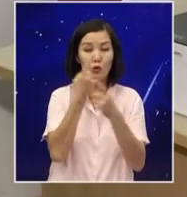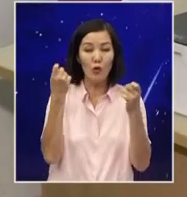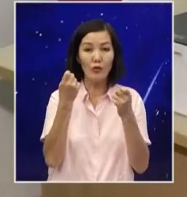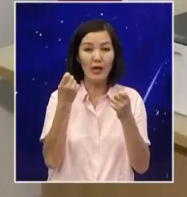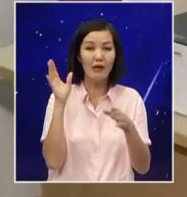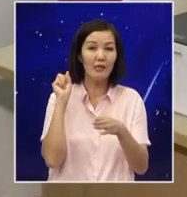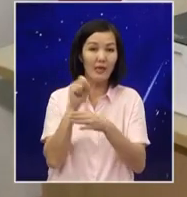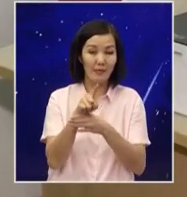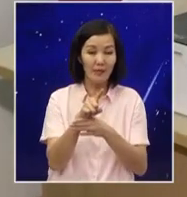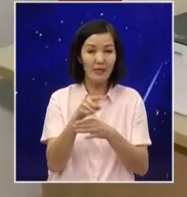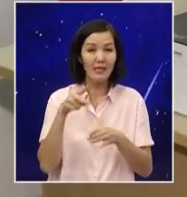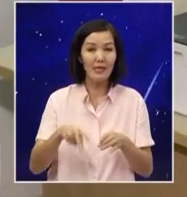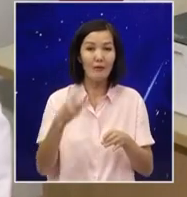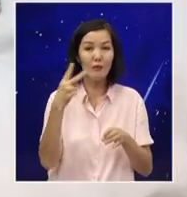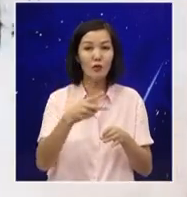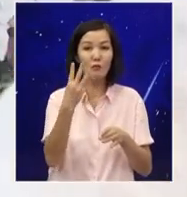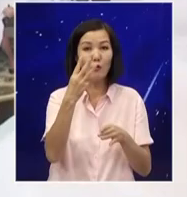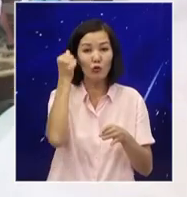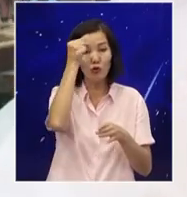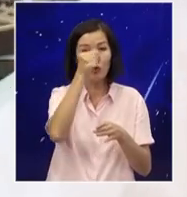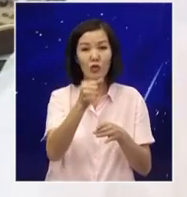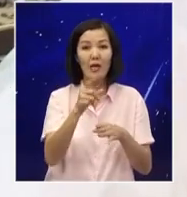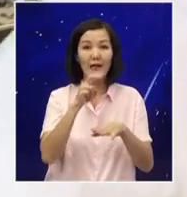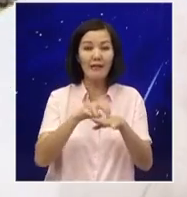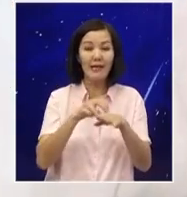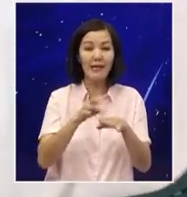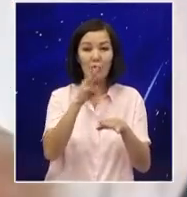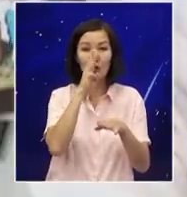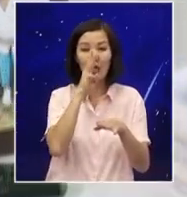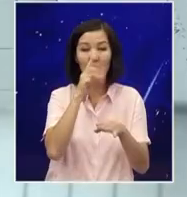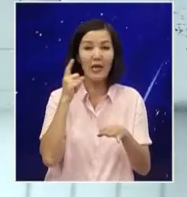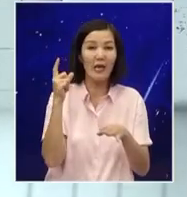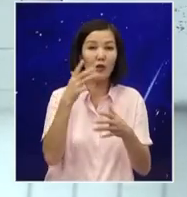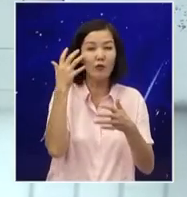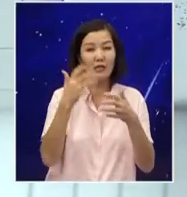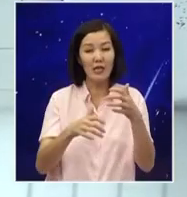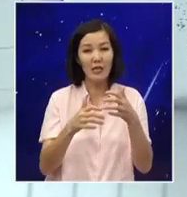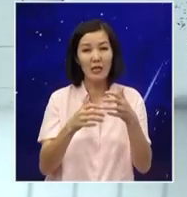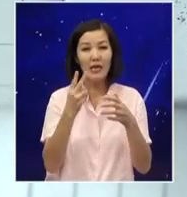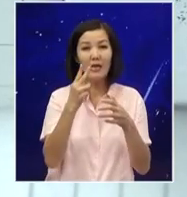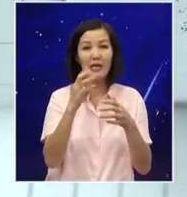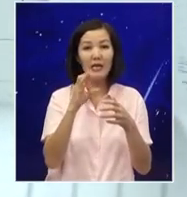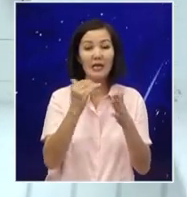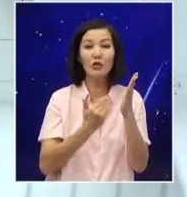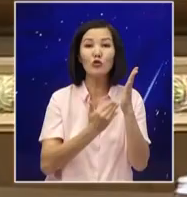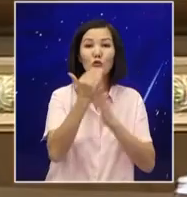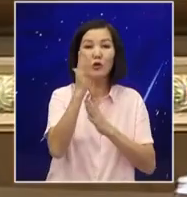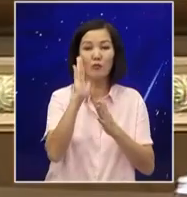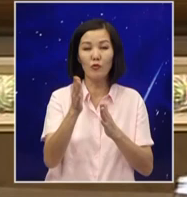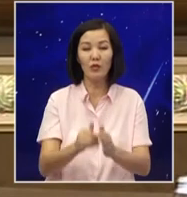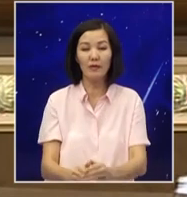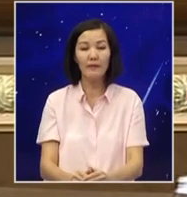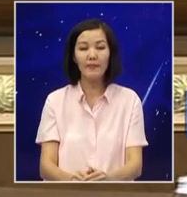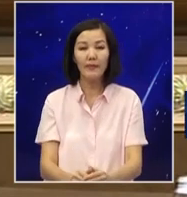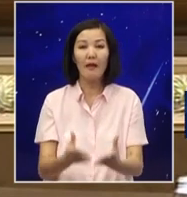Сондай-ақ 2023 жылға қарай дәрігерлердің жалақысы экономикадағы орташа жалақыдан 2 есеге жоғары болмақ. Тағы